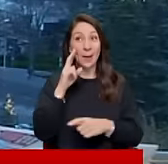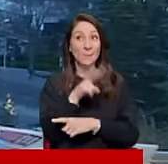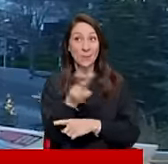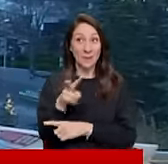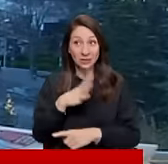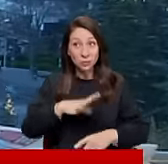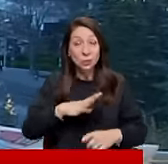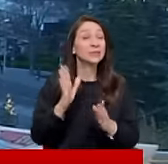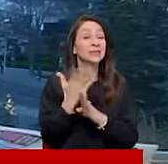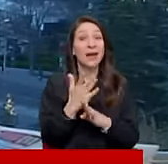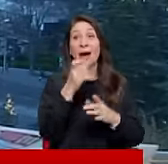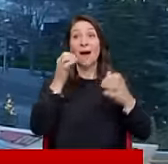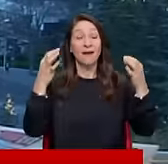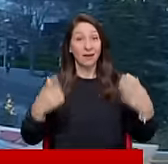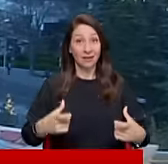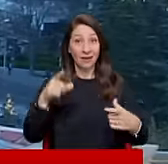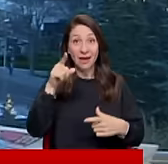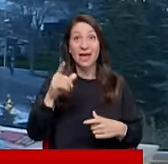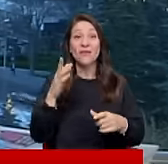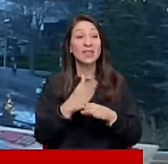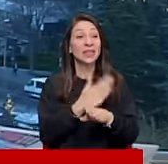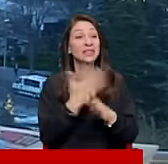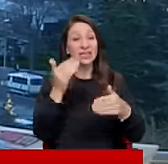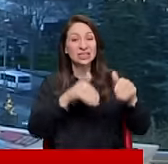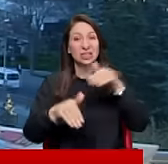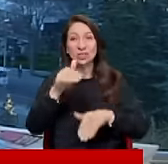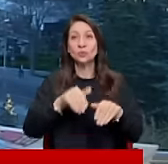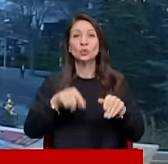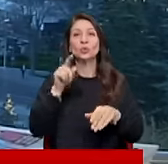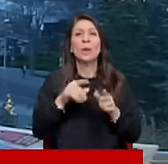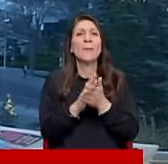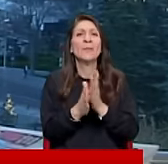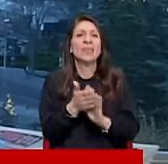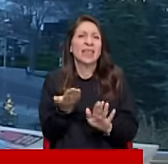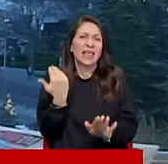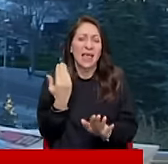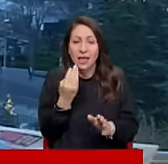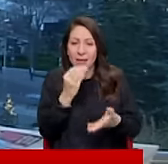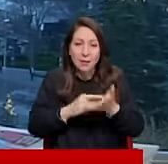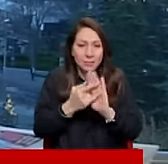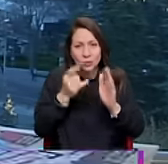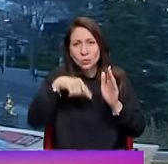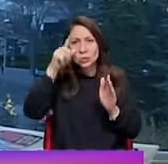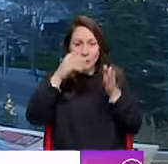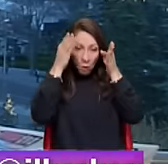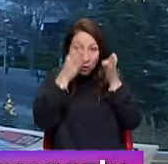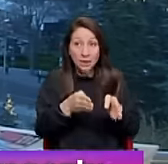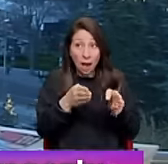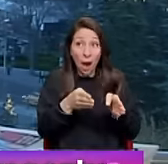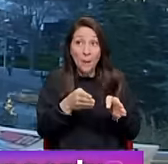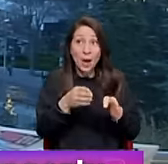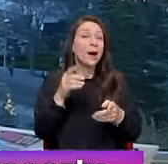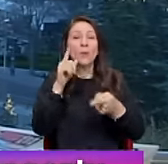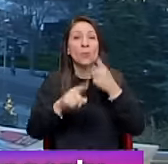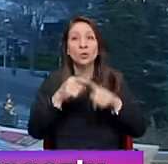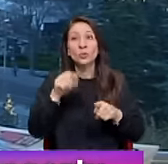istiyoruz. Ankara'da şimdi vatandaş her ne kadar seçim gündemini geride bıraktı, geçim gündemine odaklansa da siyaset bu